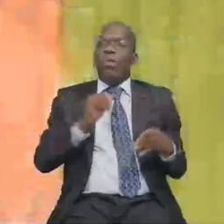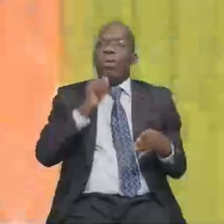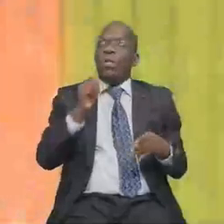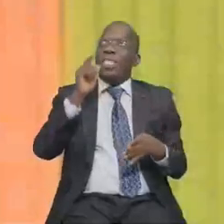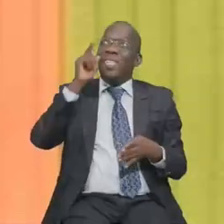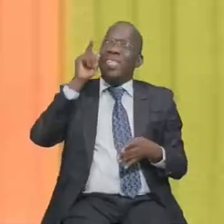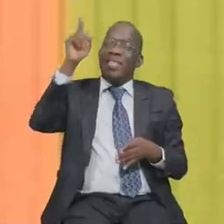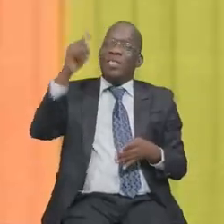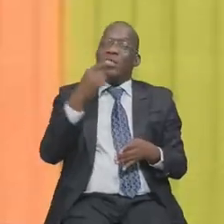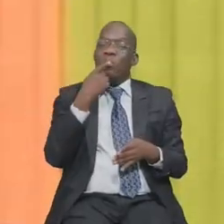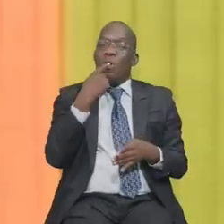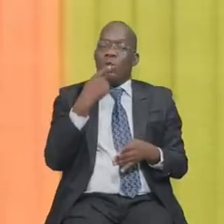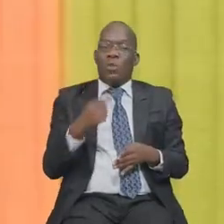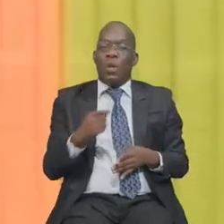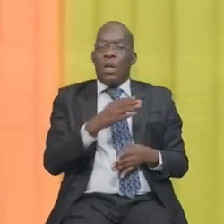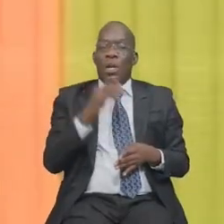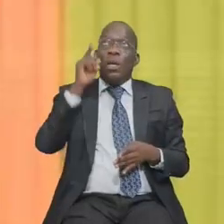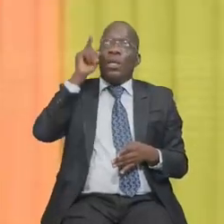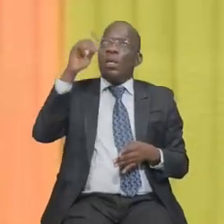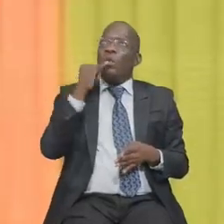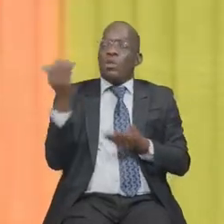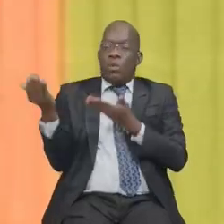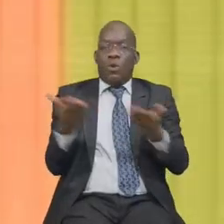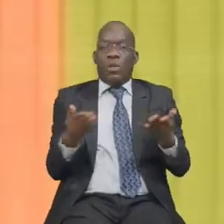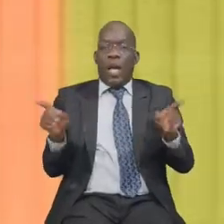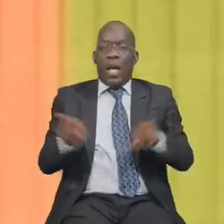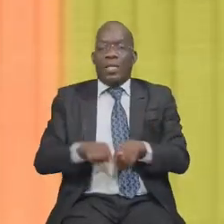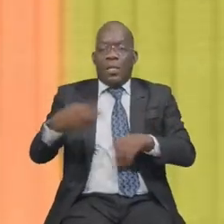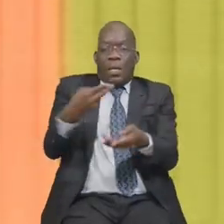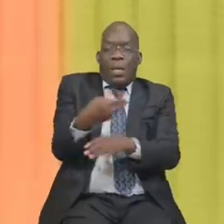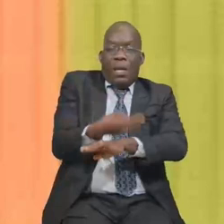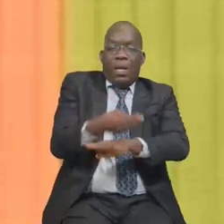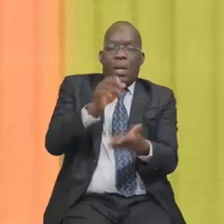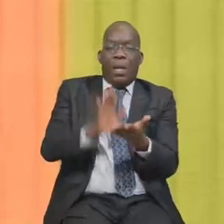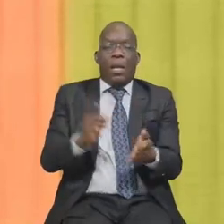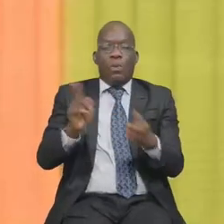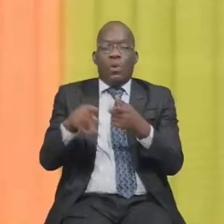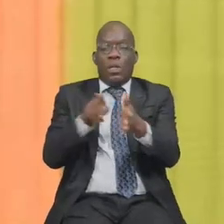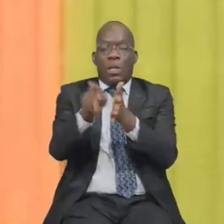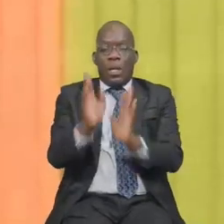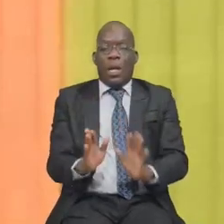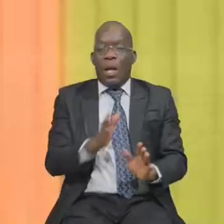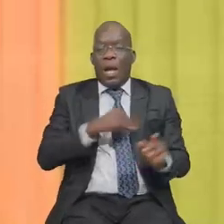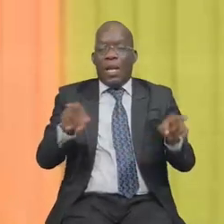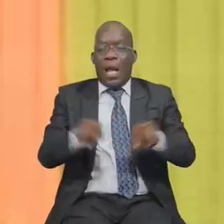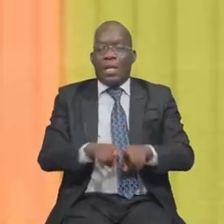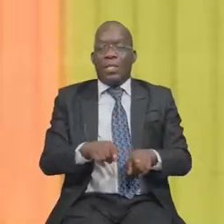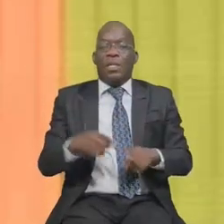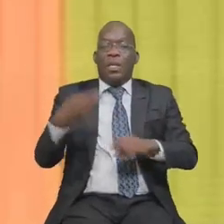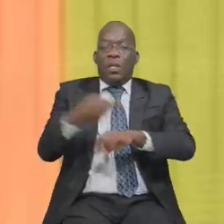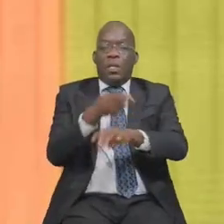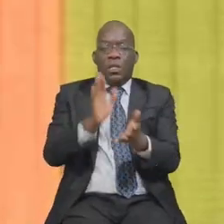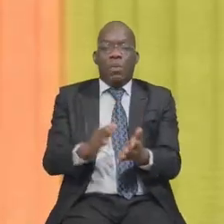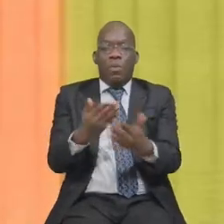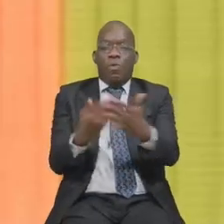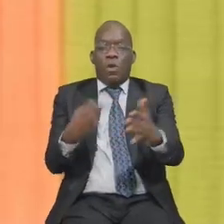semblable à un agneau qu'on mène à la boucherie, à une brebis muette devant ceux qui l'attendent. Il